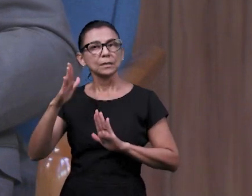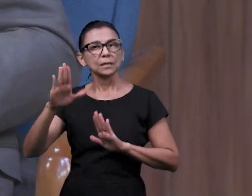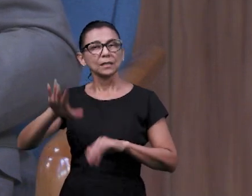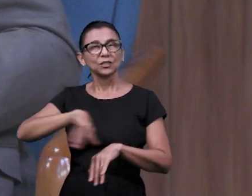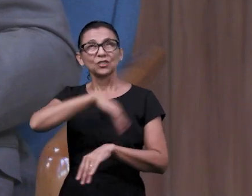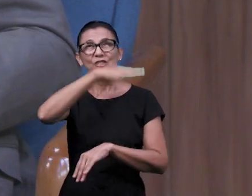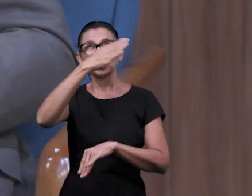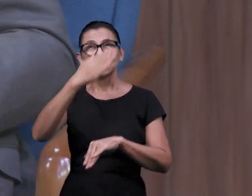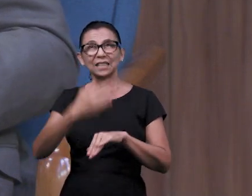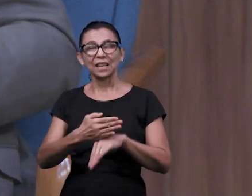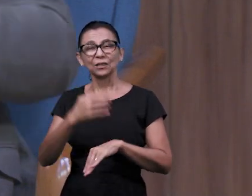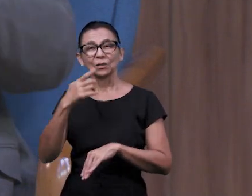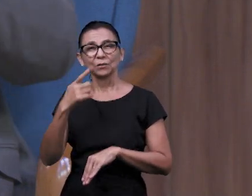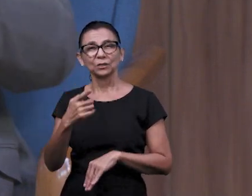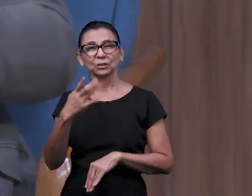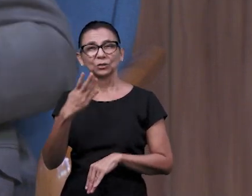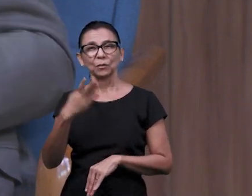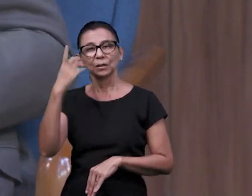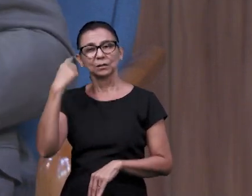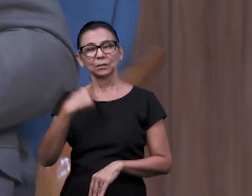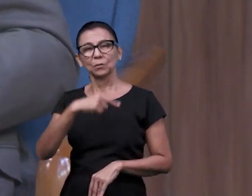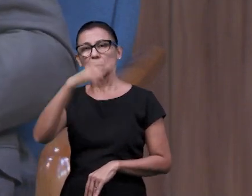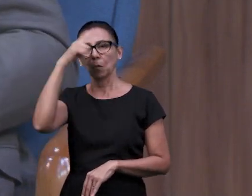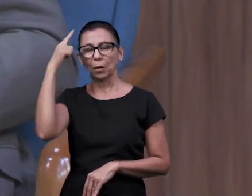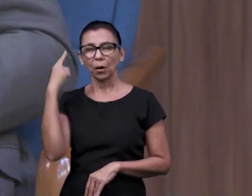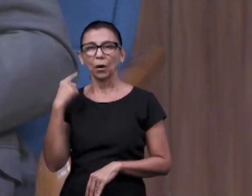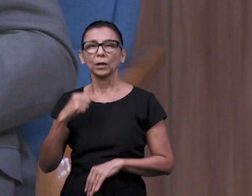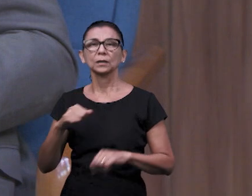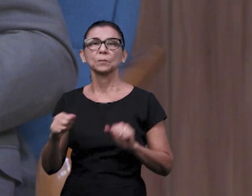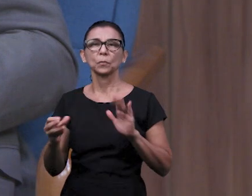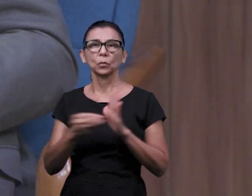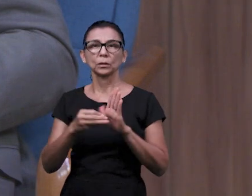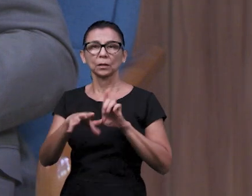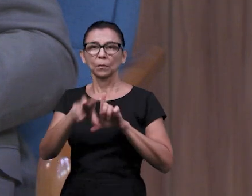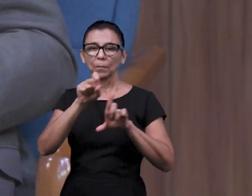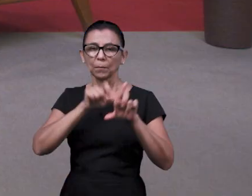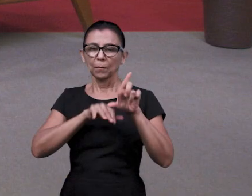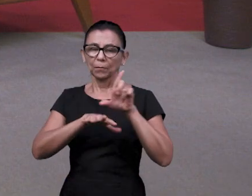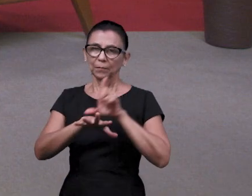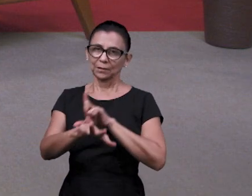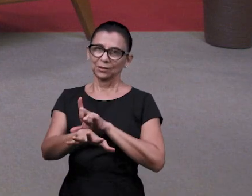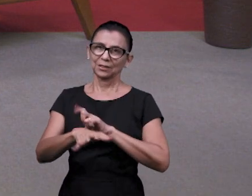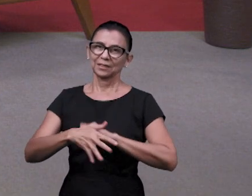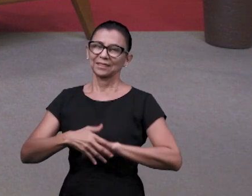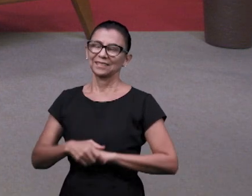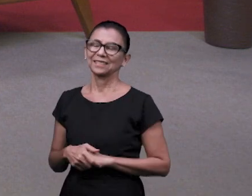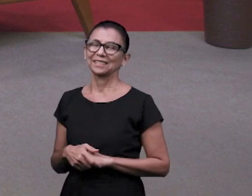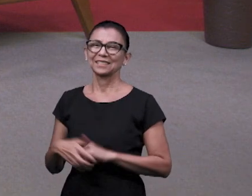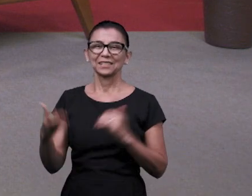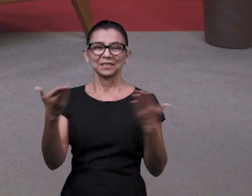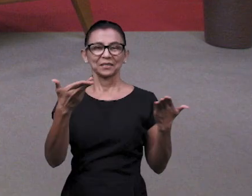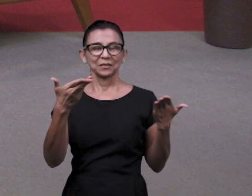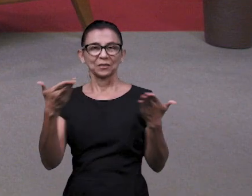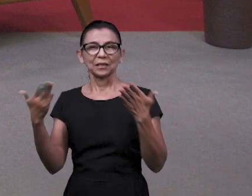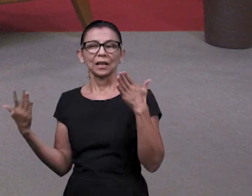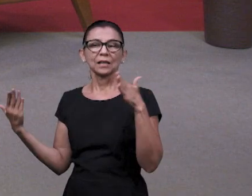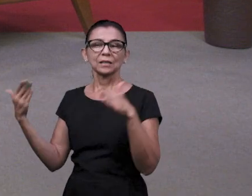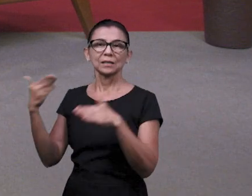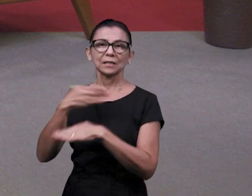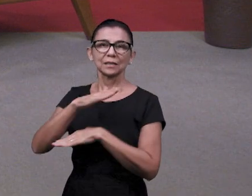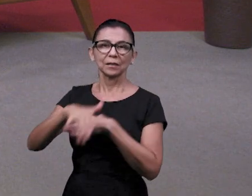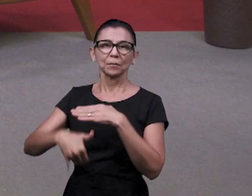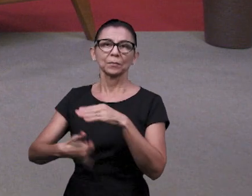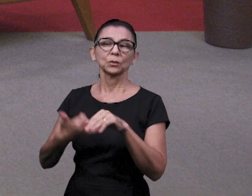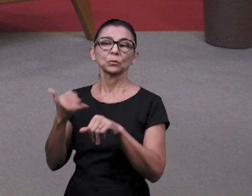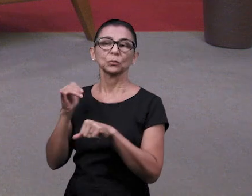bibliques 24 heures par jour. Vous pouvez encore partager nos contenus. Et vous êtes